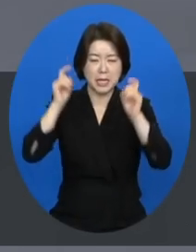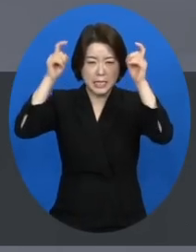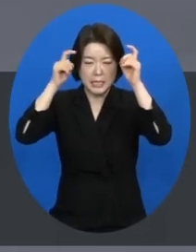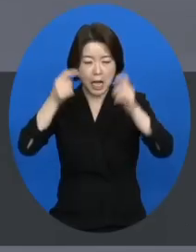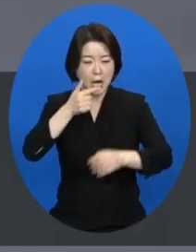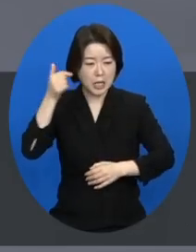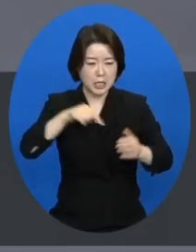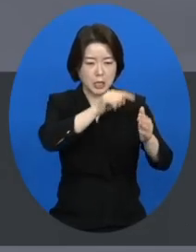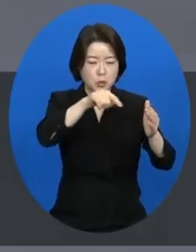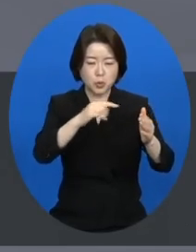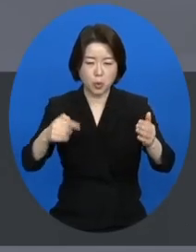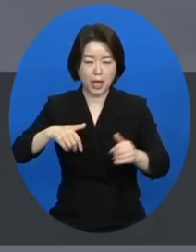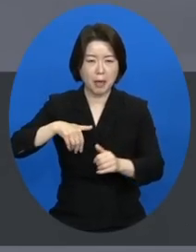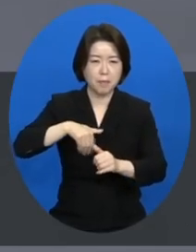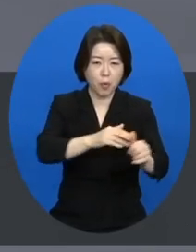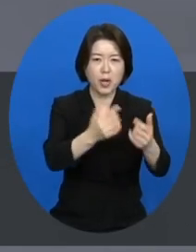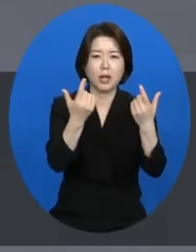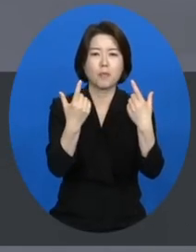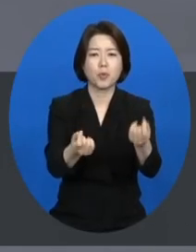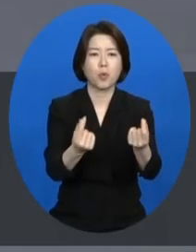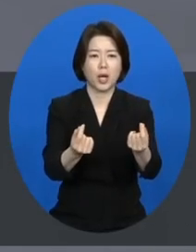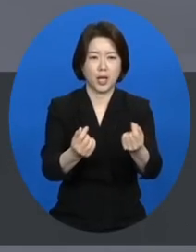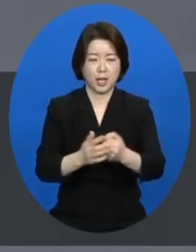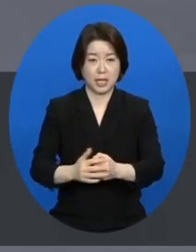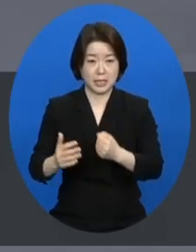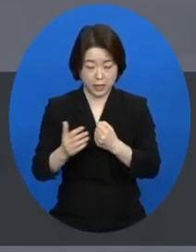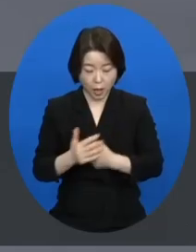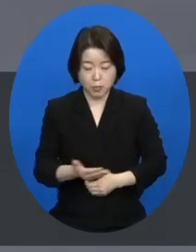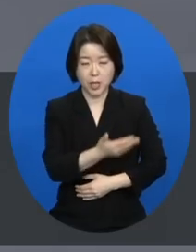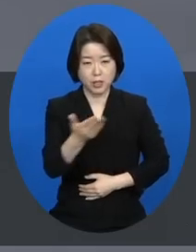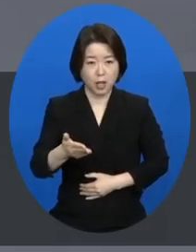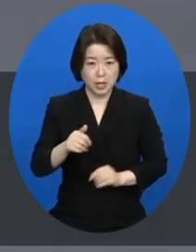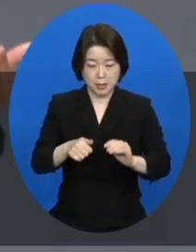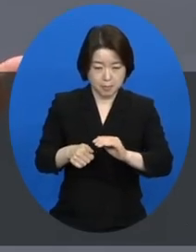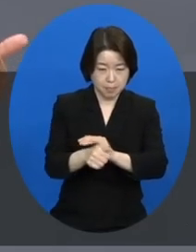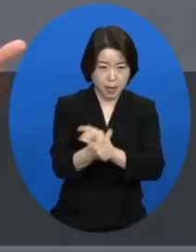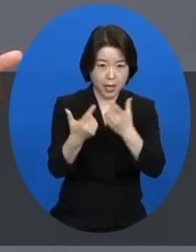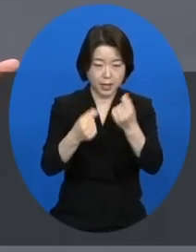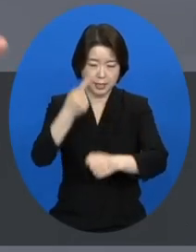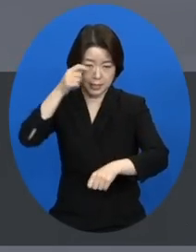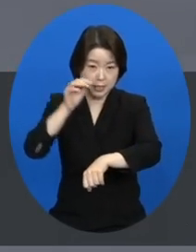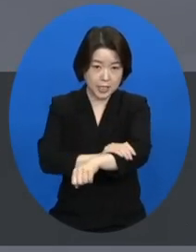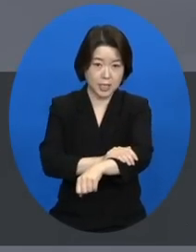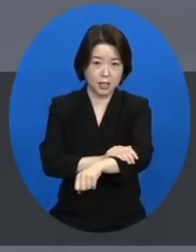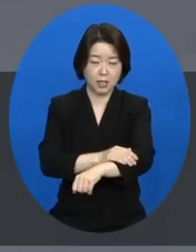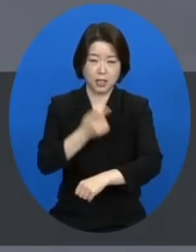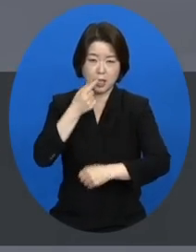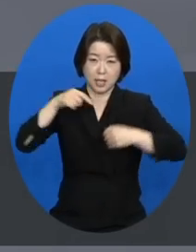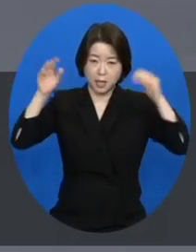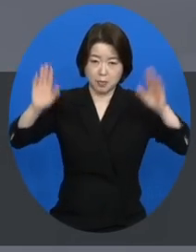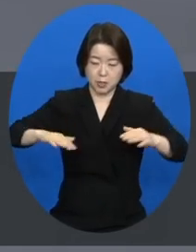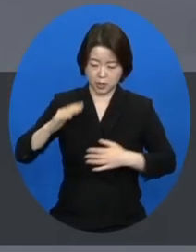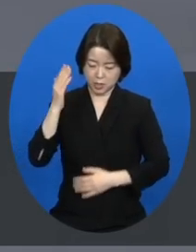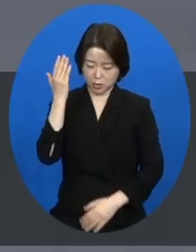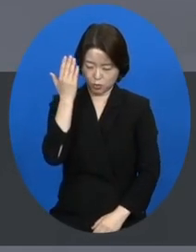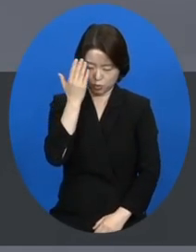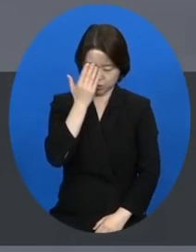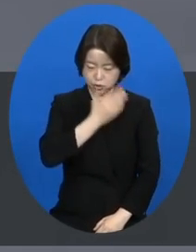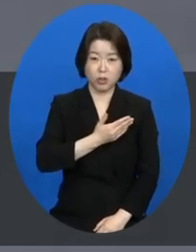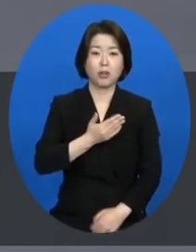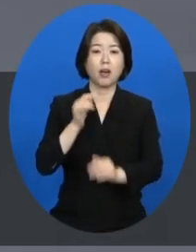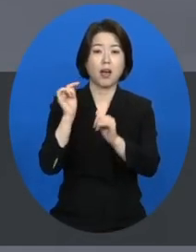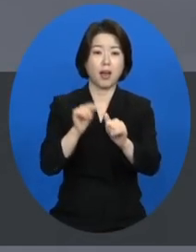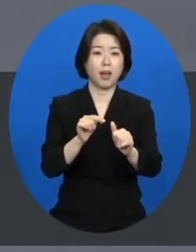이리 한가운데로 보냄과 같도다. 그러므로 너희는 뱀같이 지혜롭고 비둘기같이